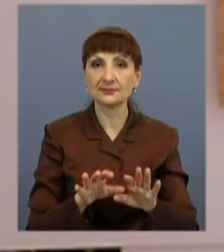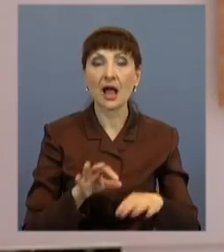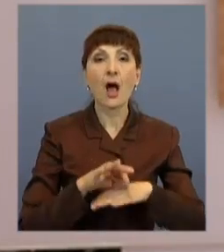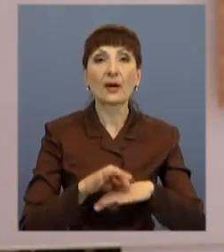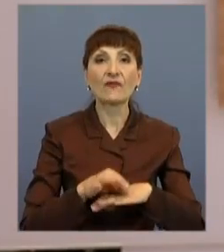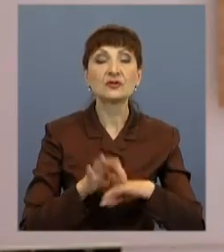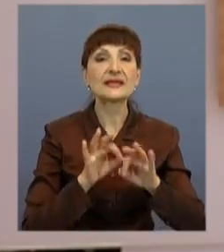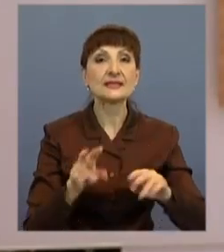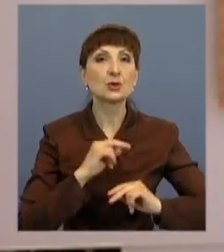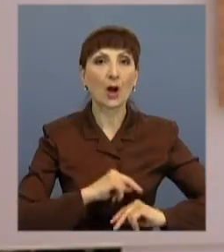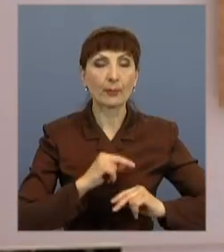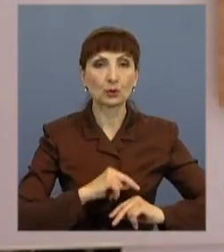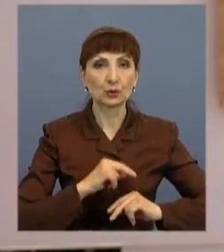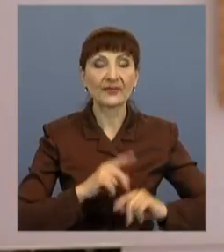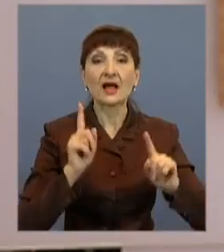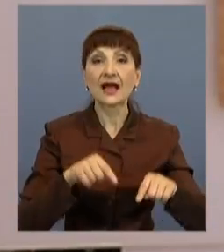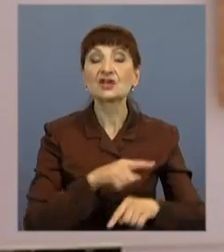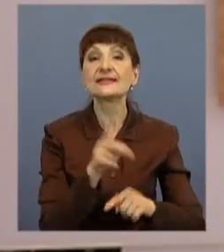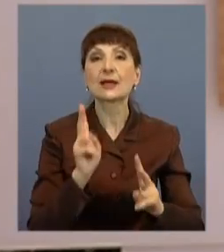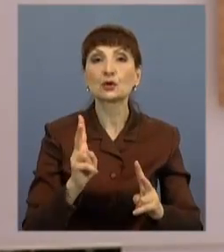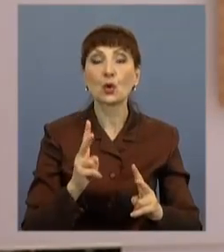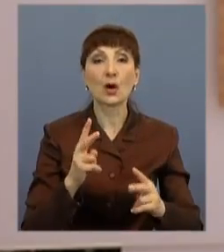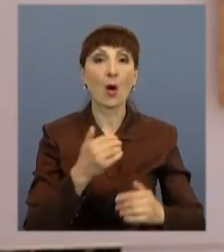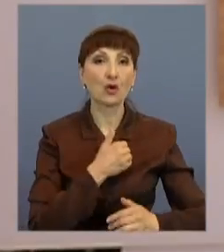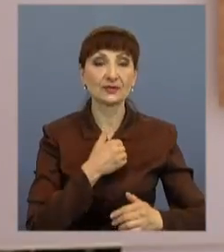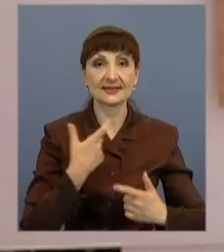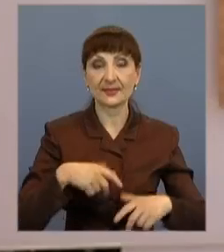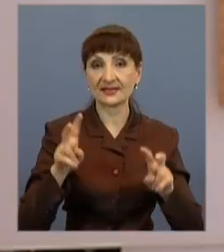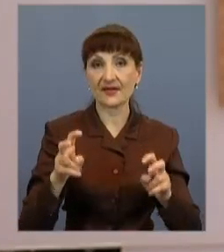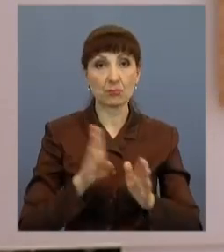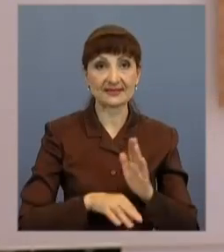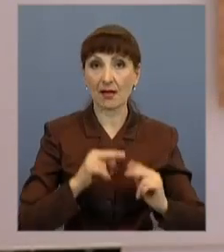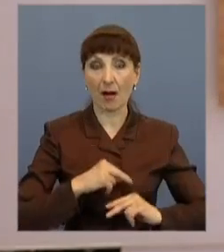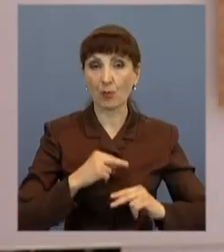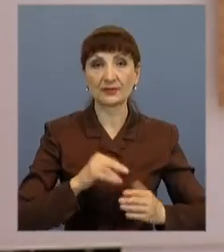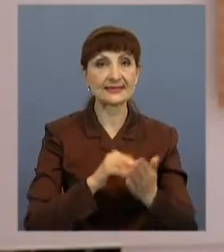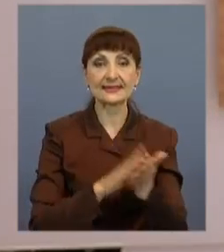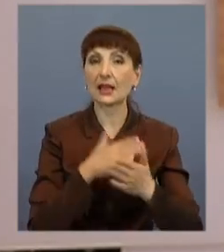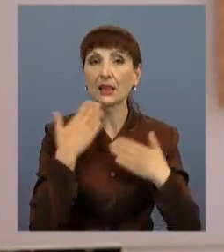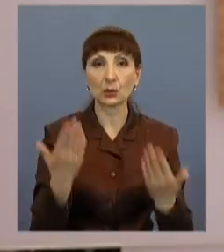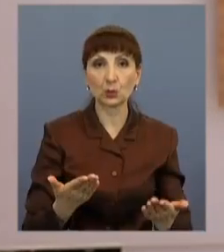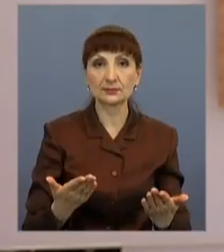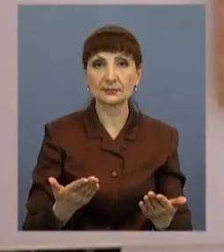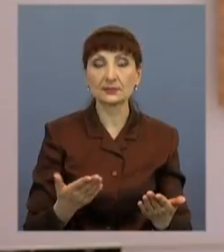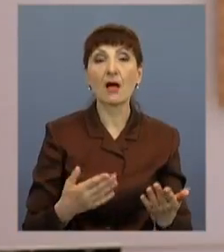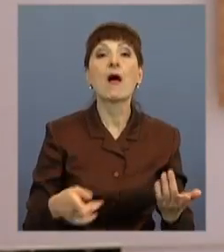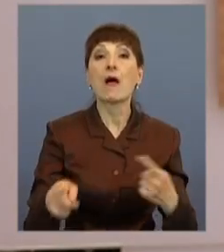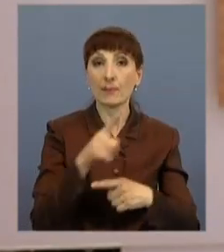проводим разъяснительную работу. Также те, которые заявляют себя безработными, незарегистрированными безработными